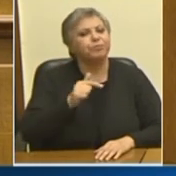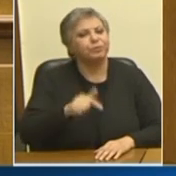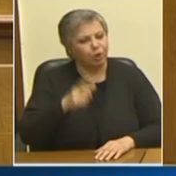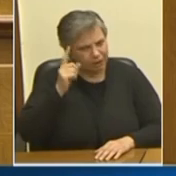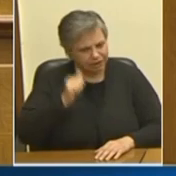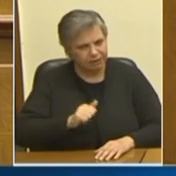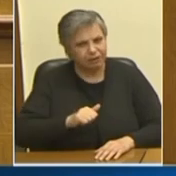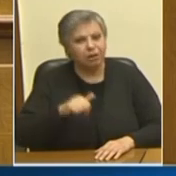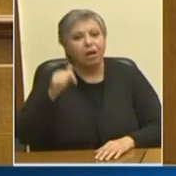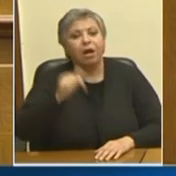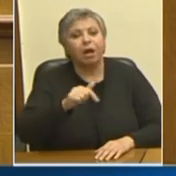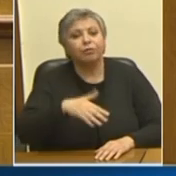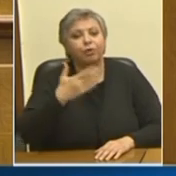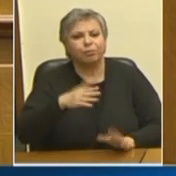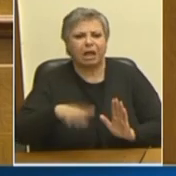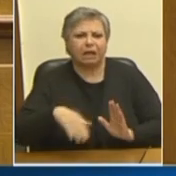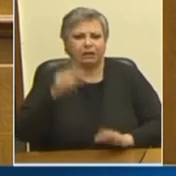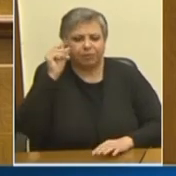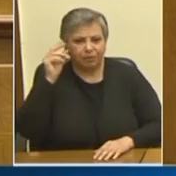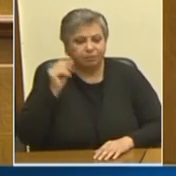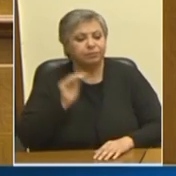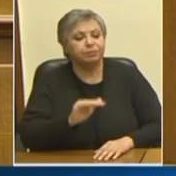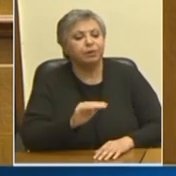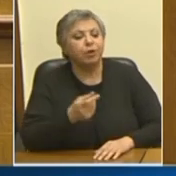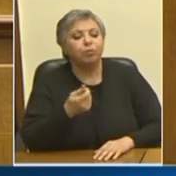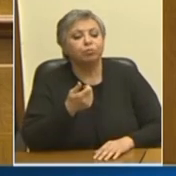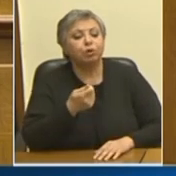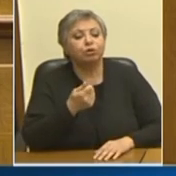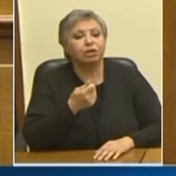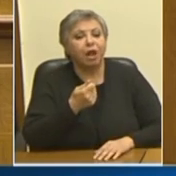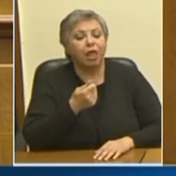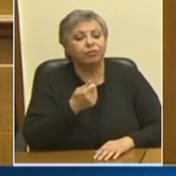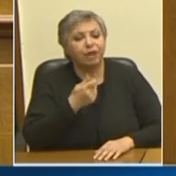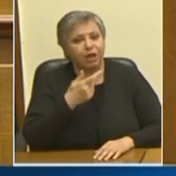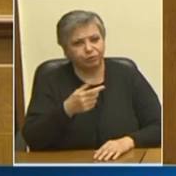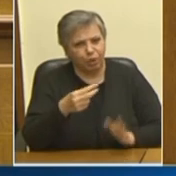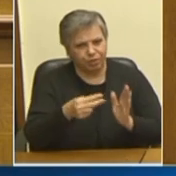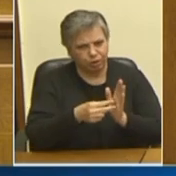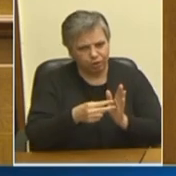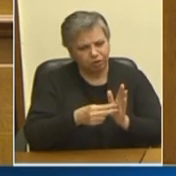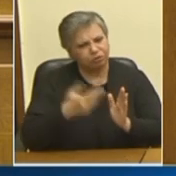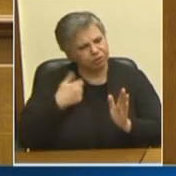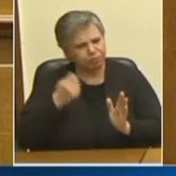5. Θα πηγαίνουν όλοι εκεί και σε λίγο θα γίνουν τα ανώτατα ιδρύματα